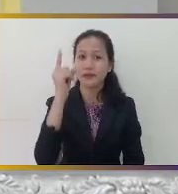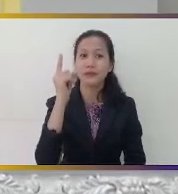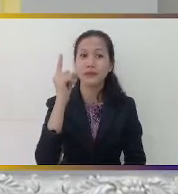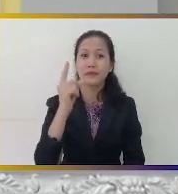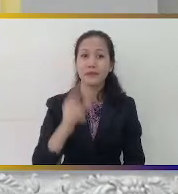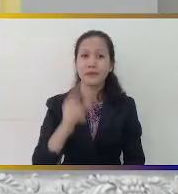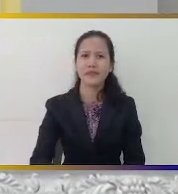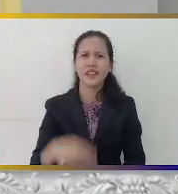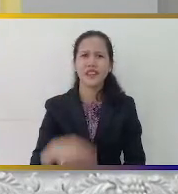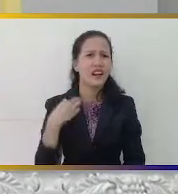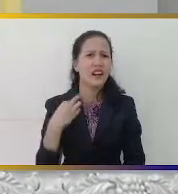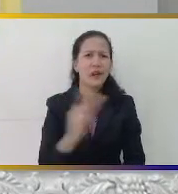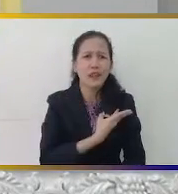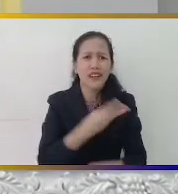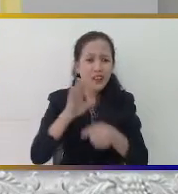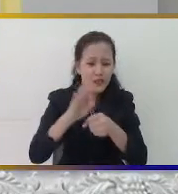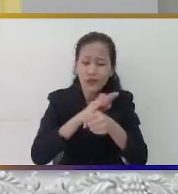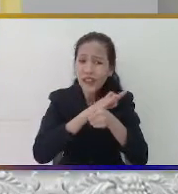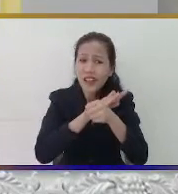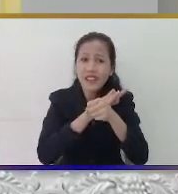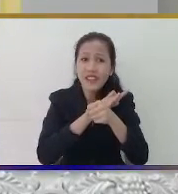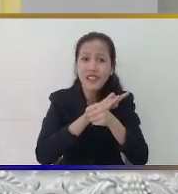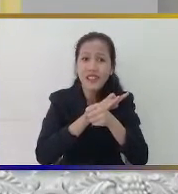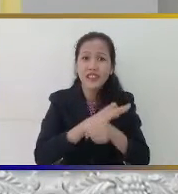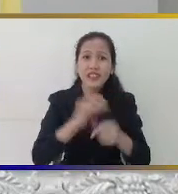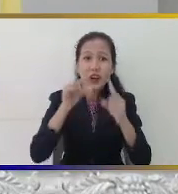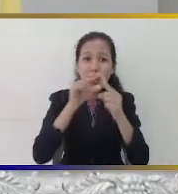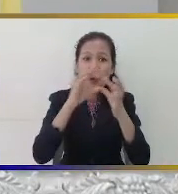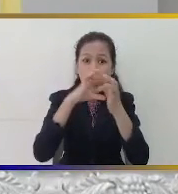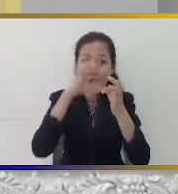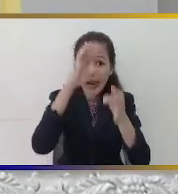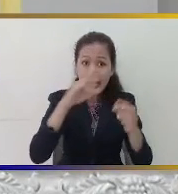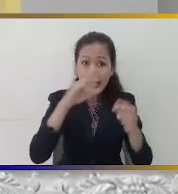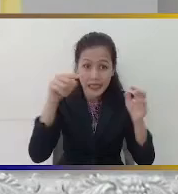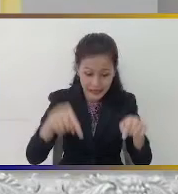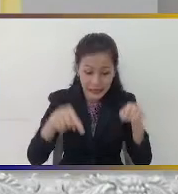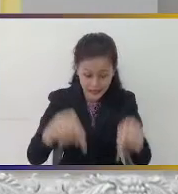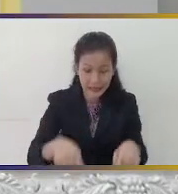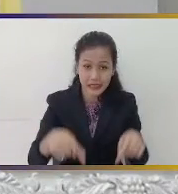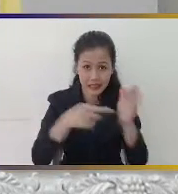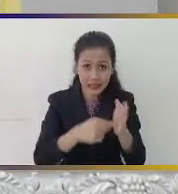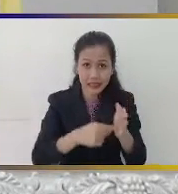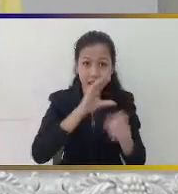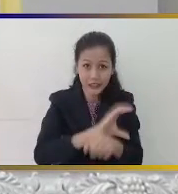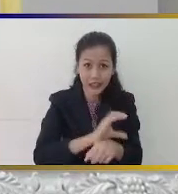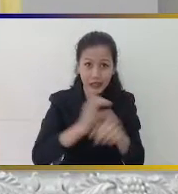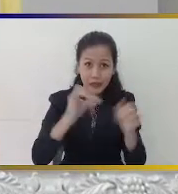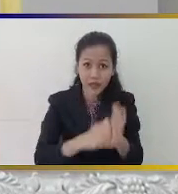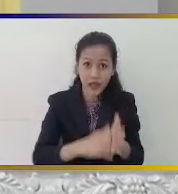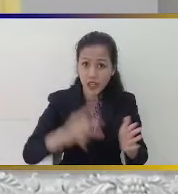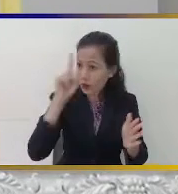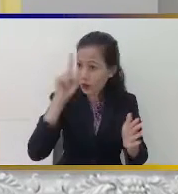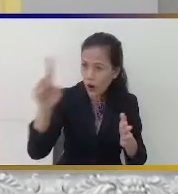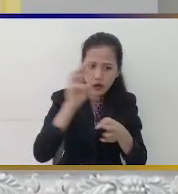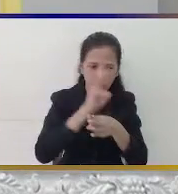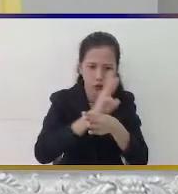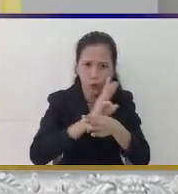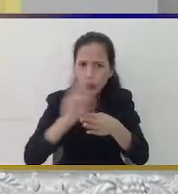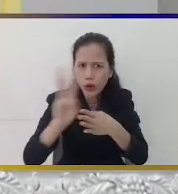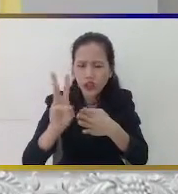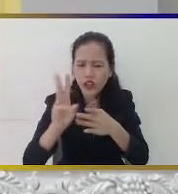See? Punong-puno po kayo eh. At ito lang po ang simbahan na nakita ko po na isang linggo ang pinag-usapan na isalita ng